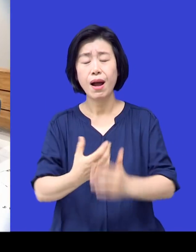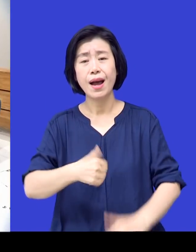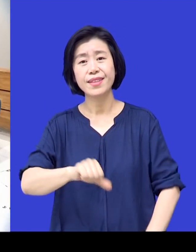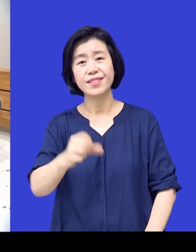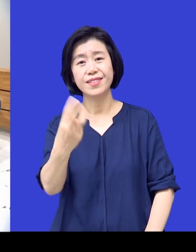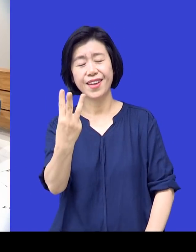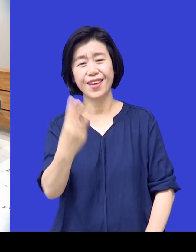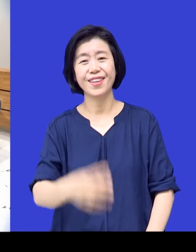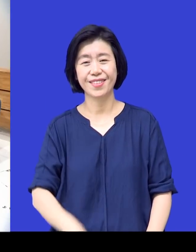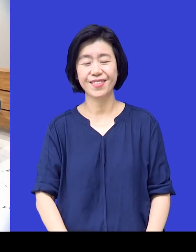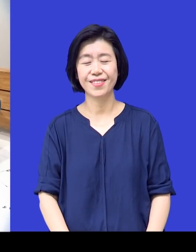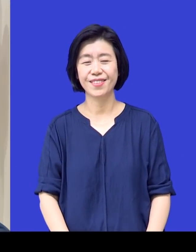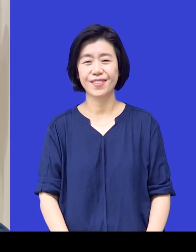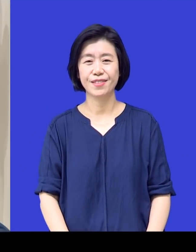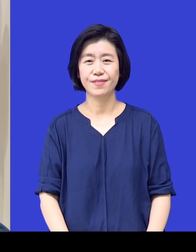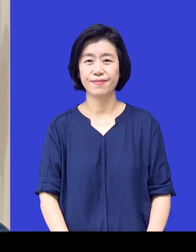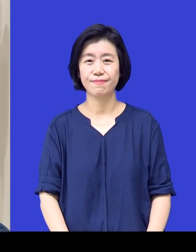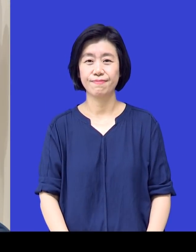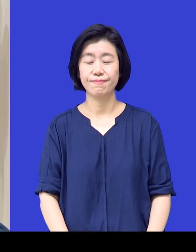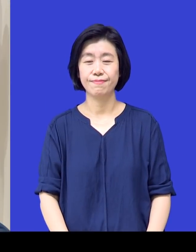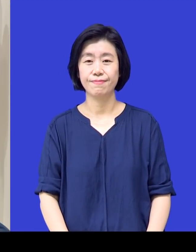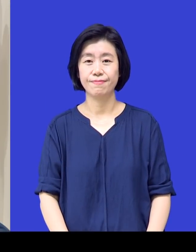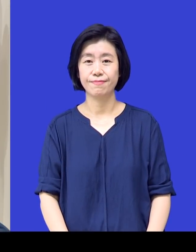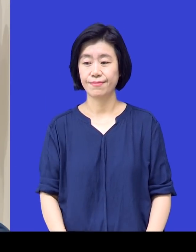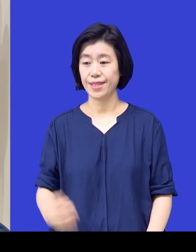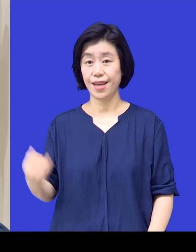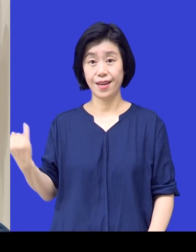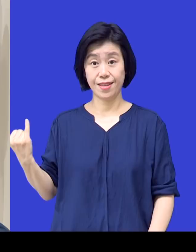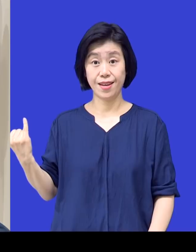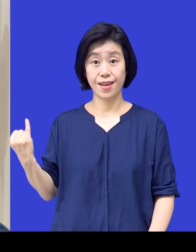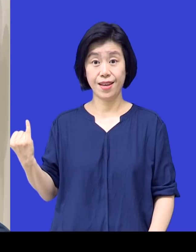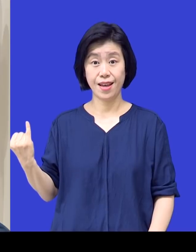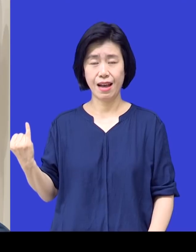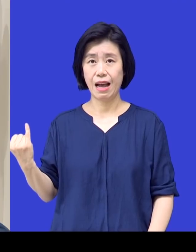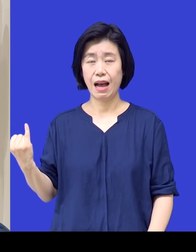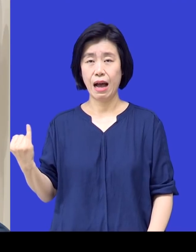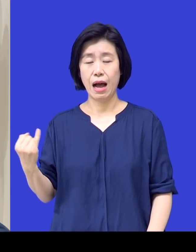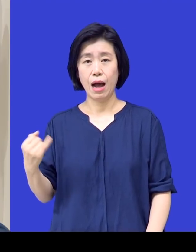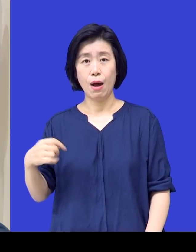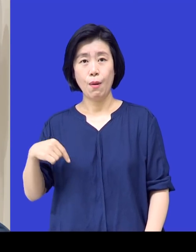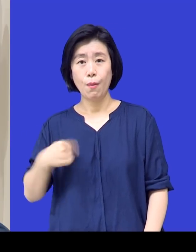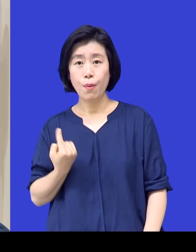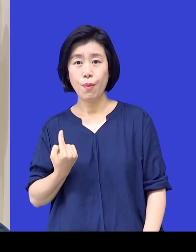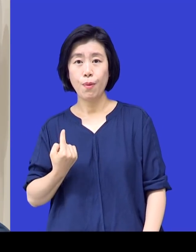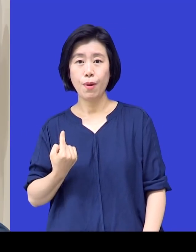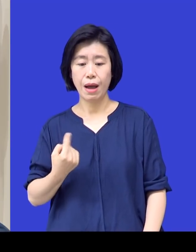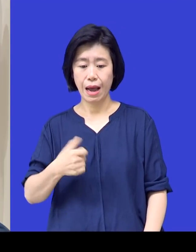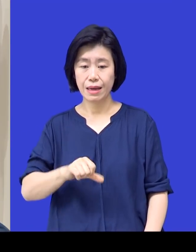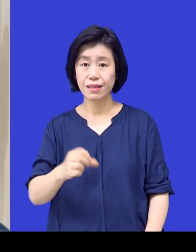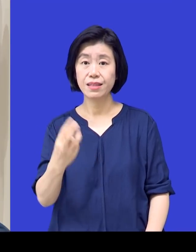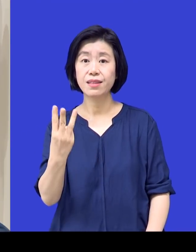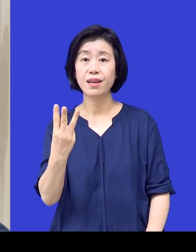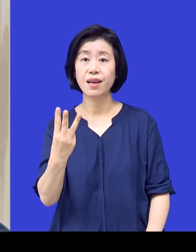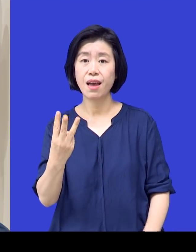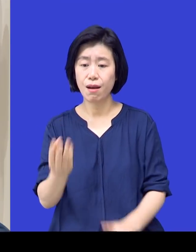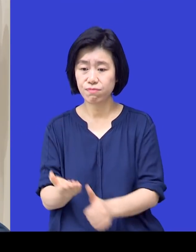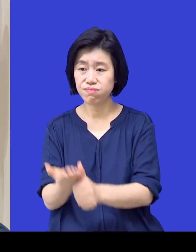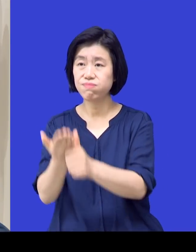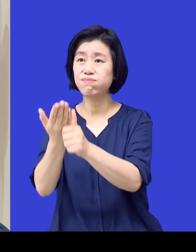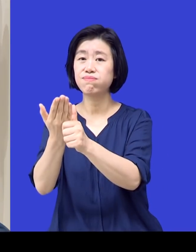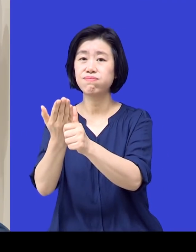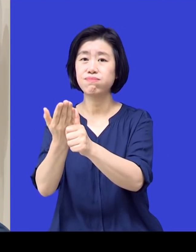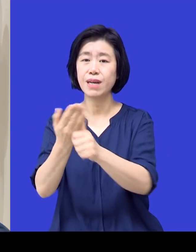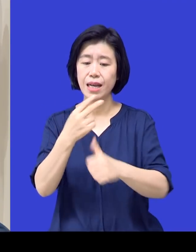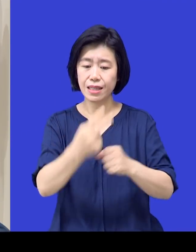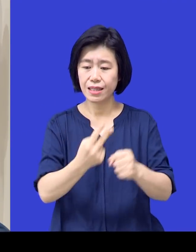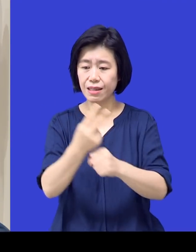아이가. 아들 셋. 그러니까 아내는 더 이상 이제 입양에 대한 마음을 가졌는데 새 남자애를 2년 터울로